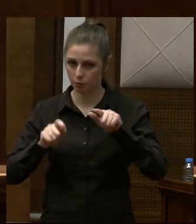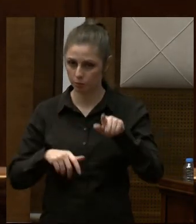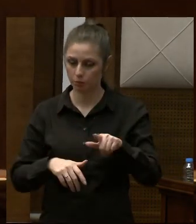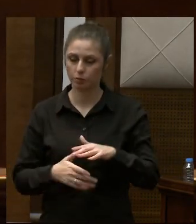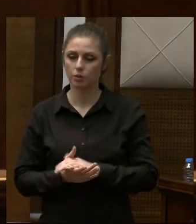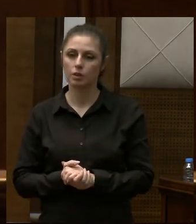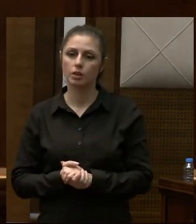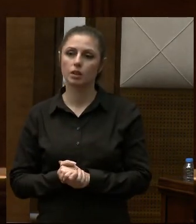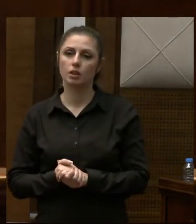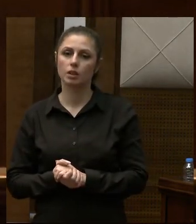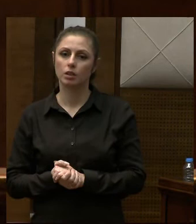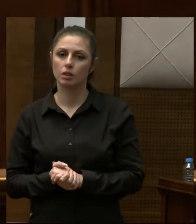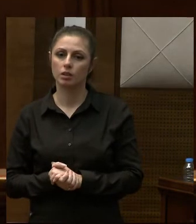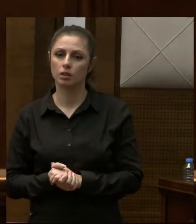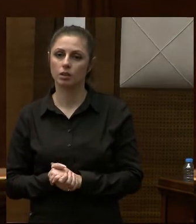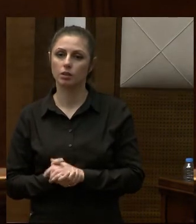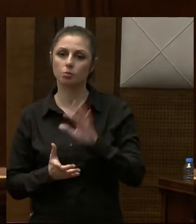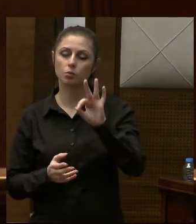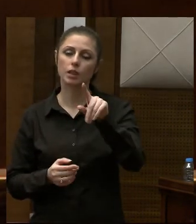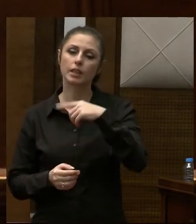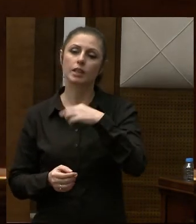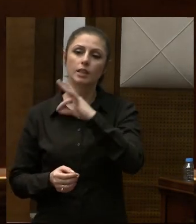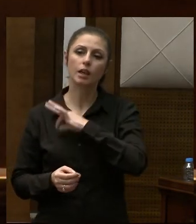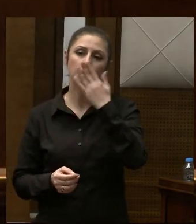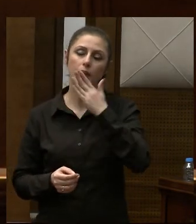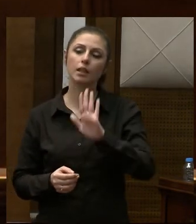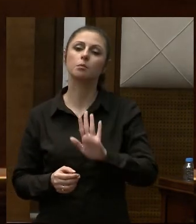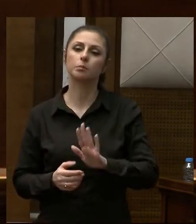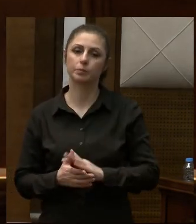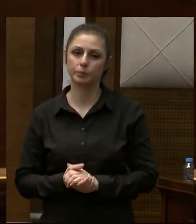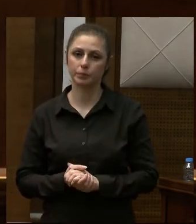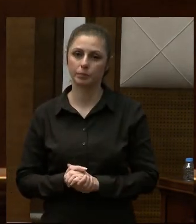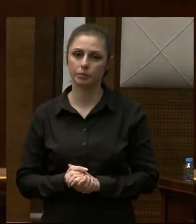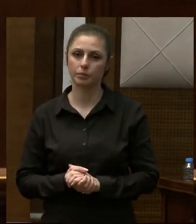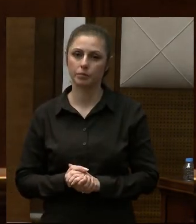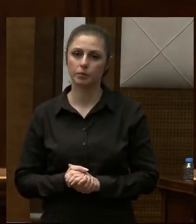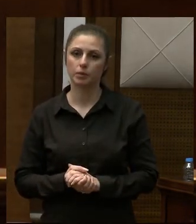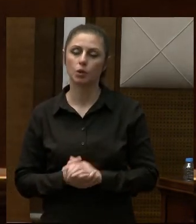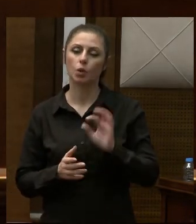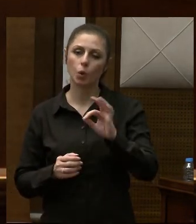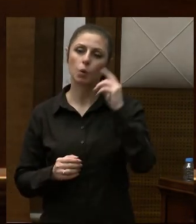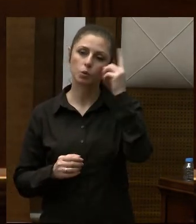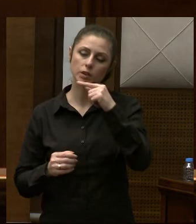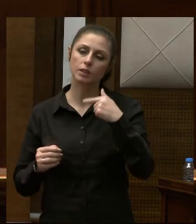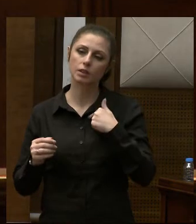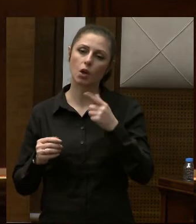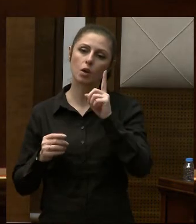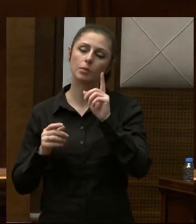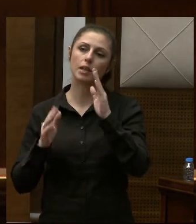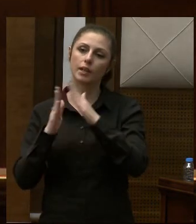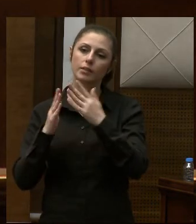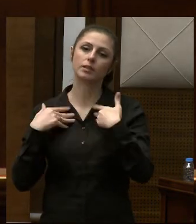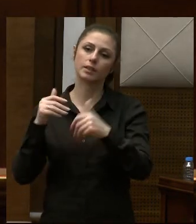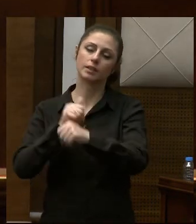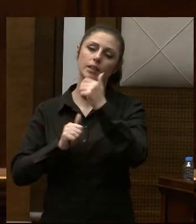ediyoruz. Bunlardan kar beklenmez. Bu nedenle biz malımızı geri alıyoruz. Aldıktan